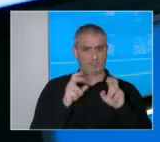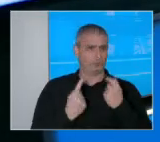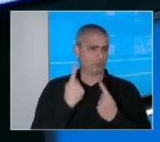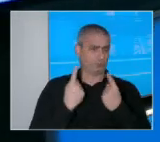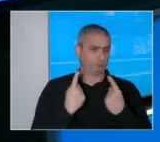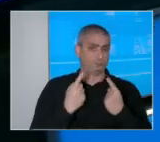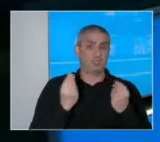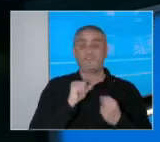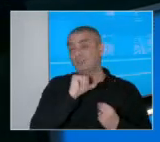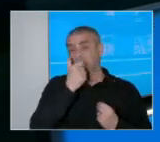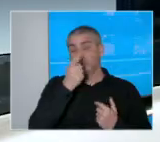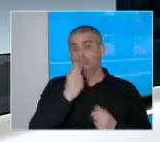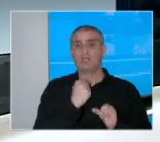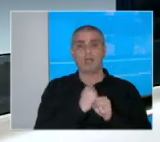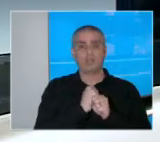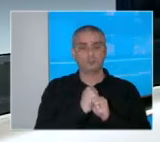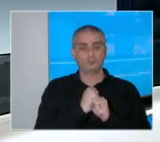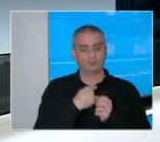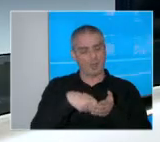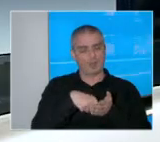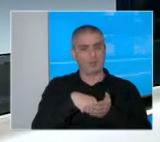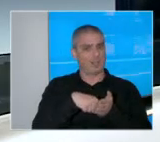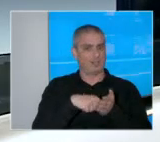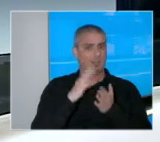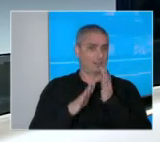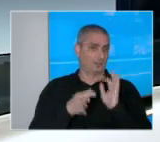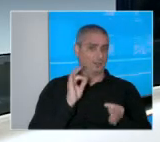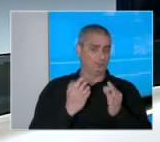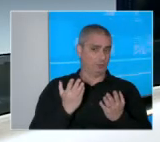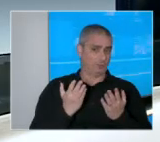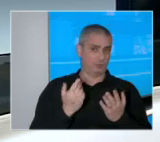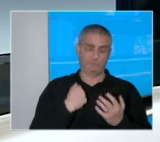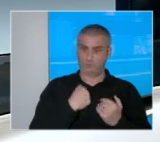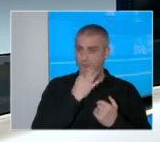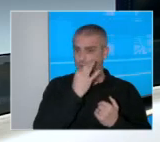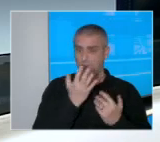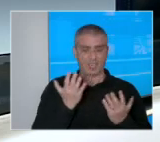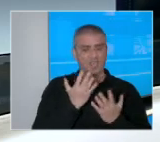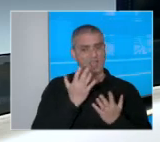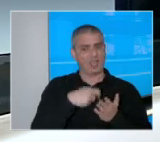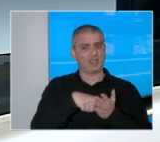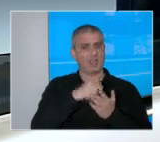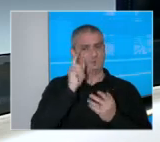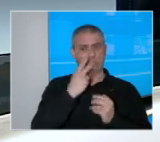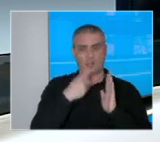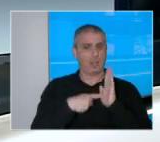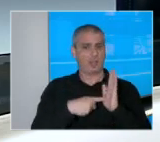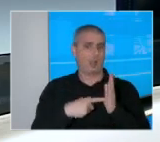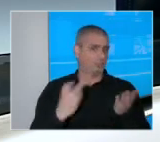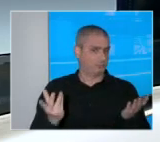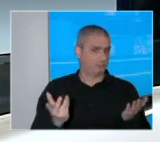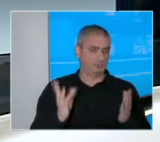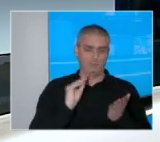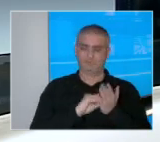הזדמנויות, שהדבר הראשון שצריך לעשות זה לתקן את מערכת המשפט. ואני שואל אותך, איך התיקון הזה צריך להיראות בעיניך?